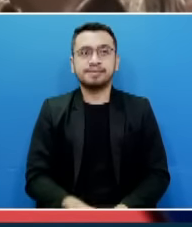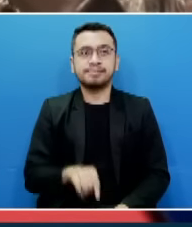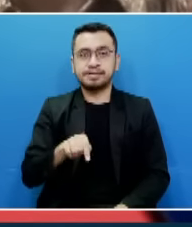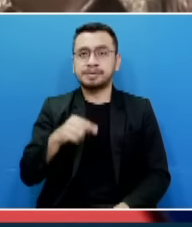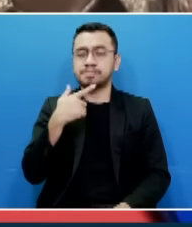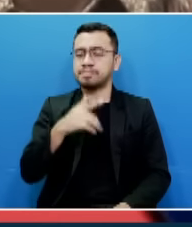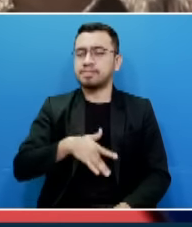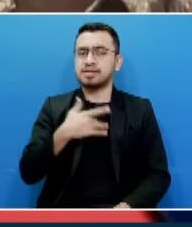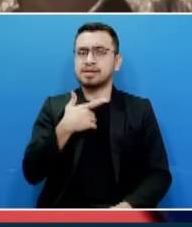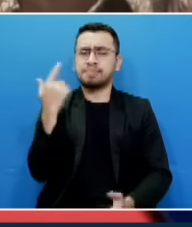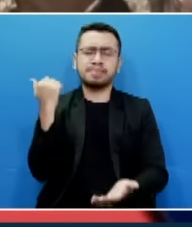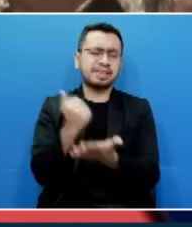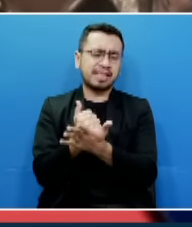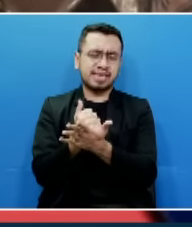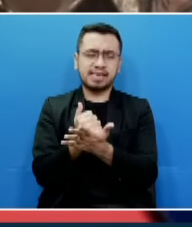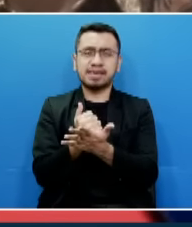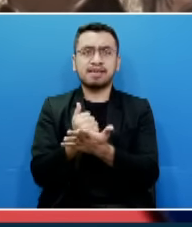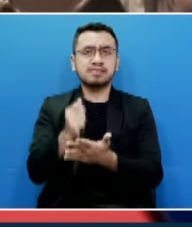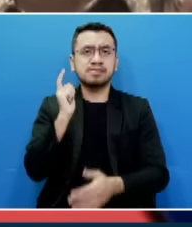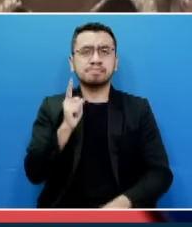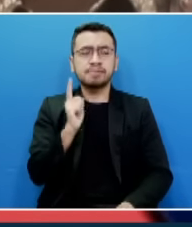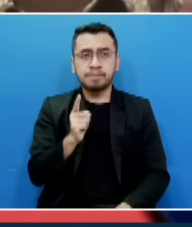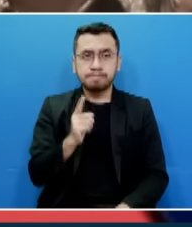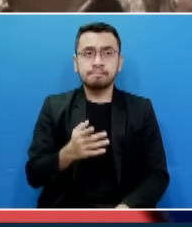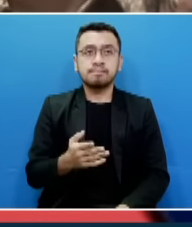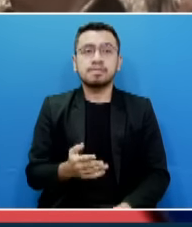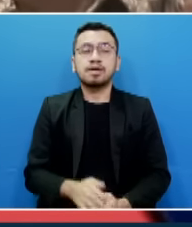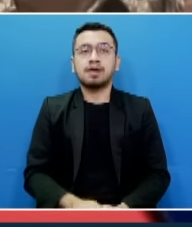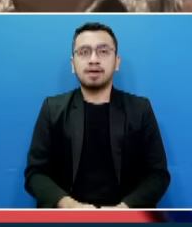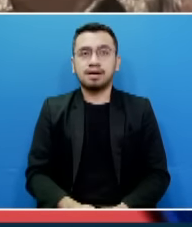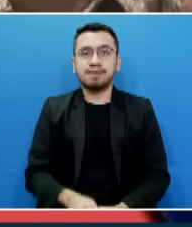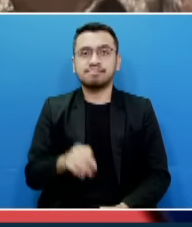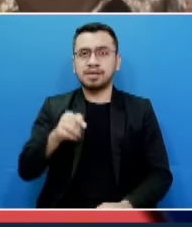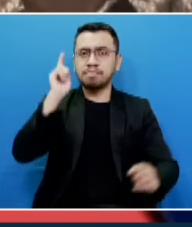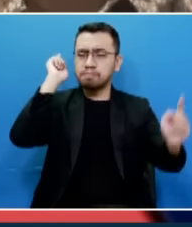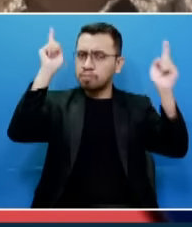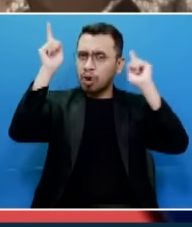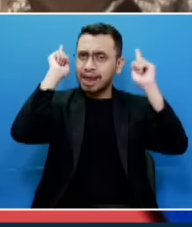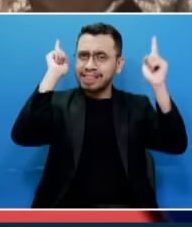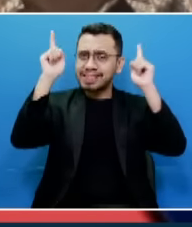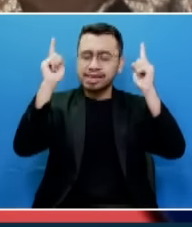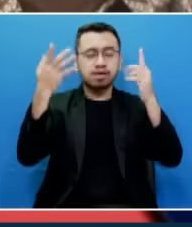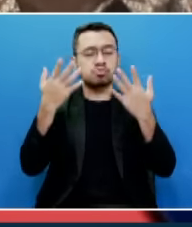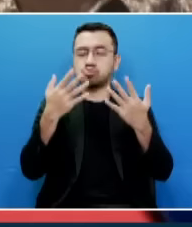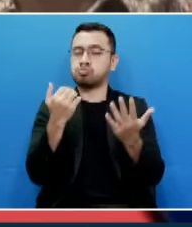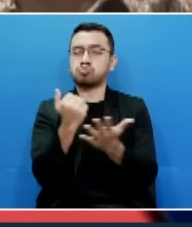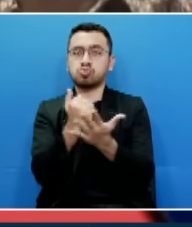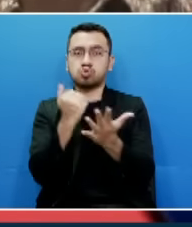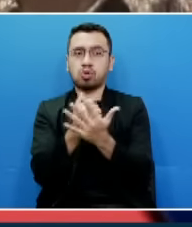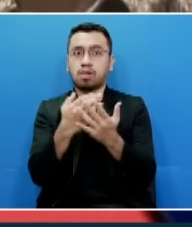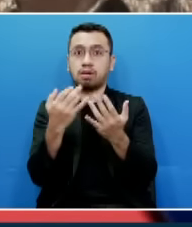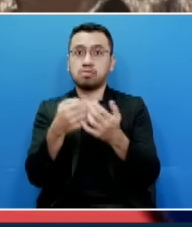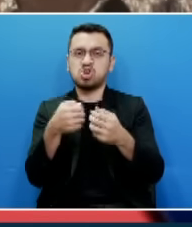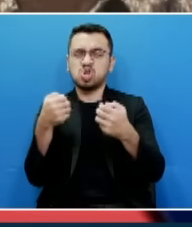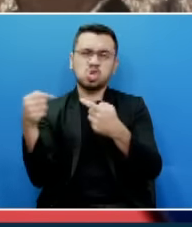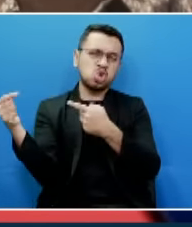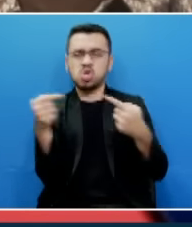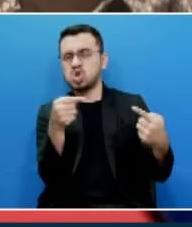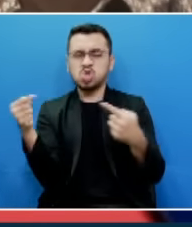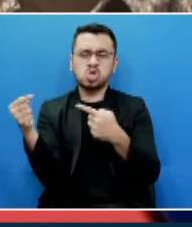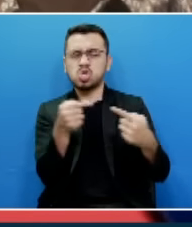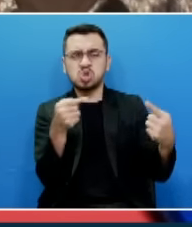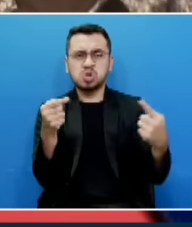kita bersama bahwa ya sungguh pun pilpers ini keras gitu ya sebagai sebuah perdebatan politik pada tingkat personal gitu